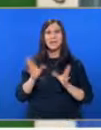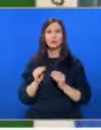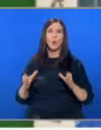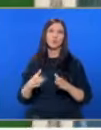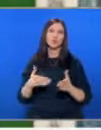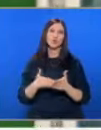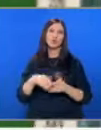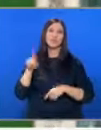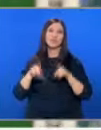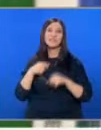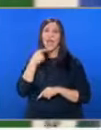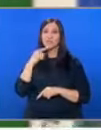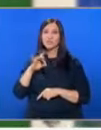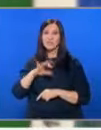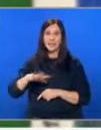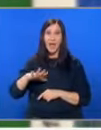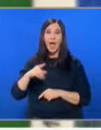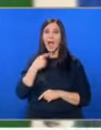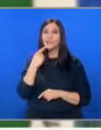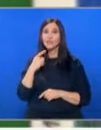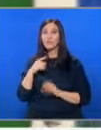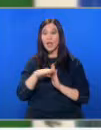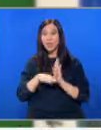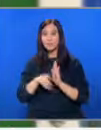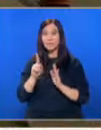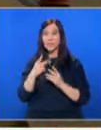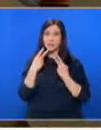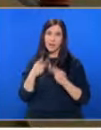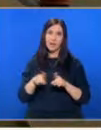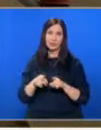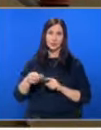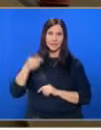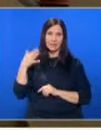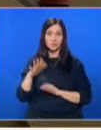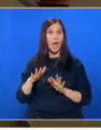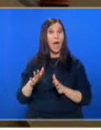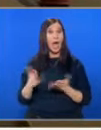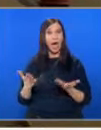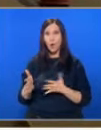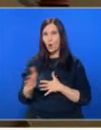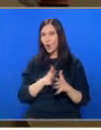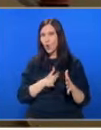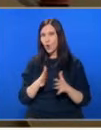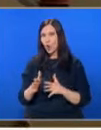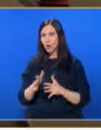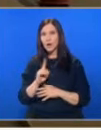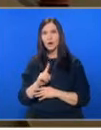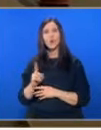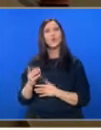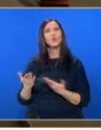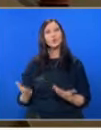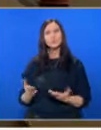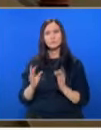от езиковата среда. А на езиковите норми трябва да се гледа като на ценност. Но ако хора, така, които са